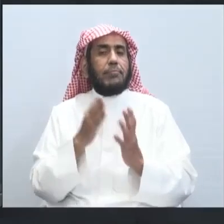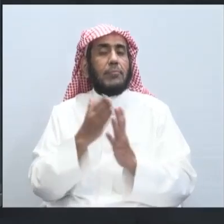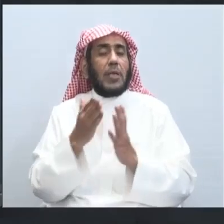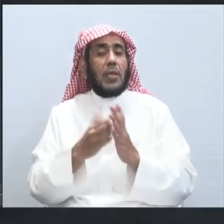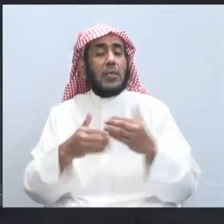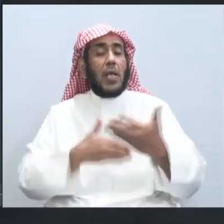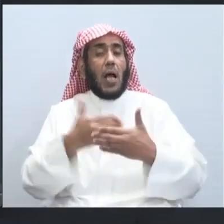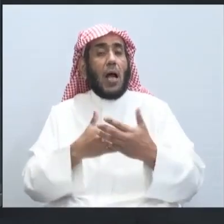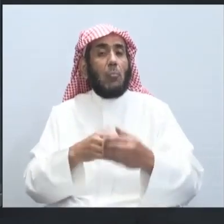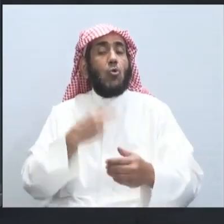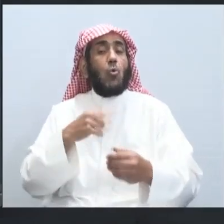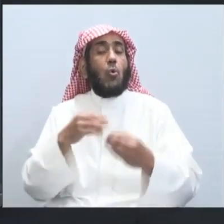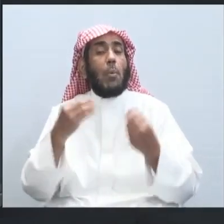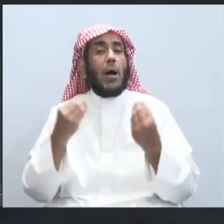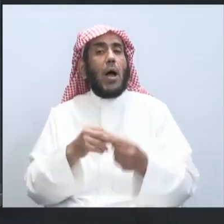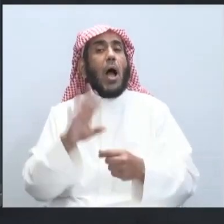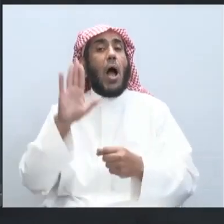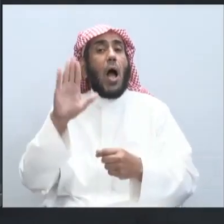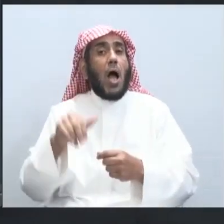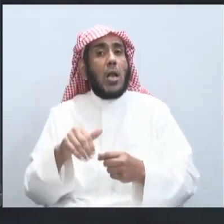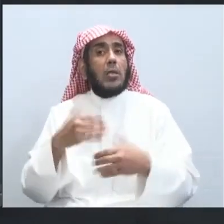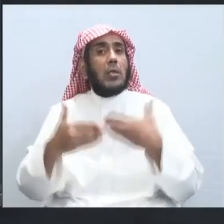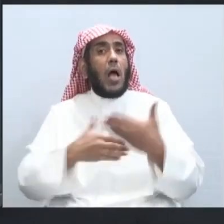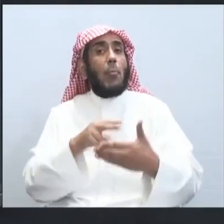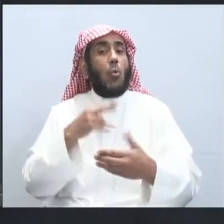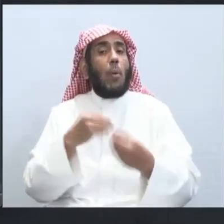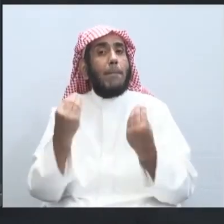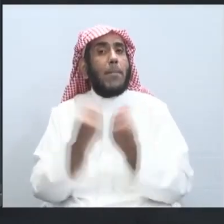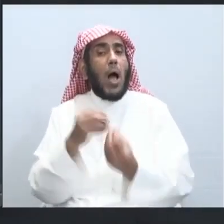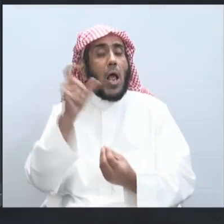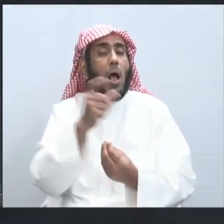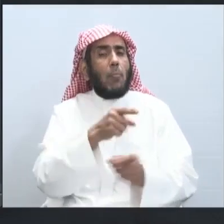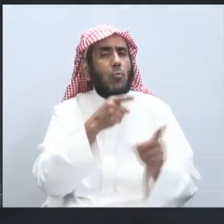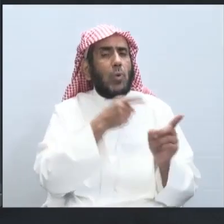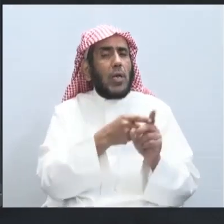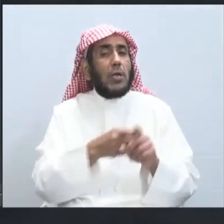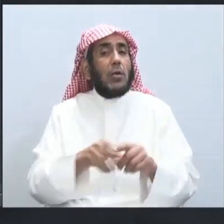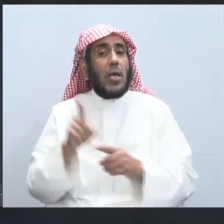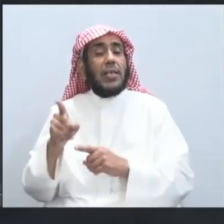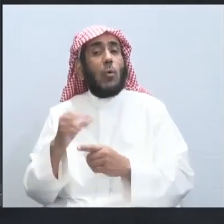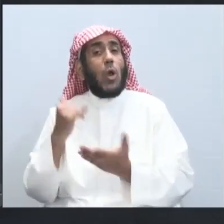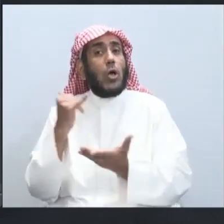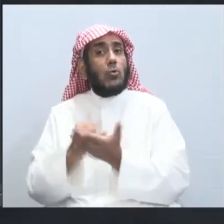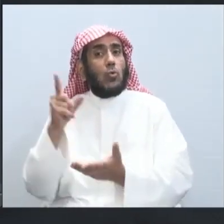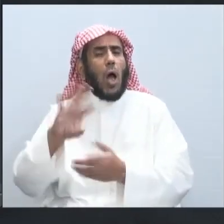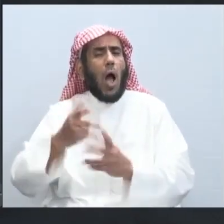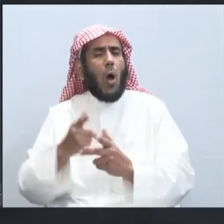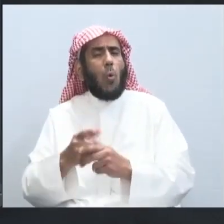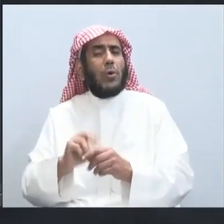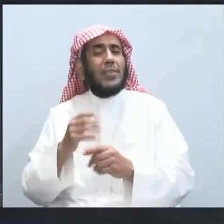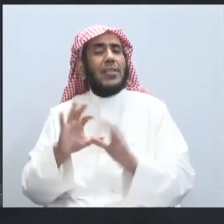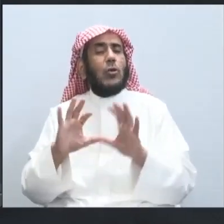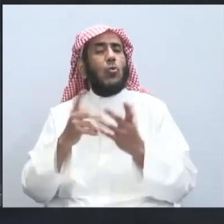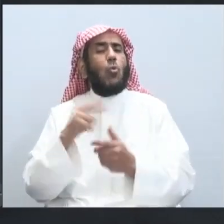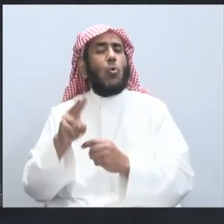تعامل الدوله هل تتعامل الدوله مع الاشخاص باعتبارها اداه سياده او باعتبارها